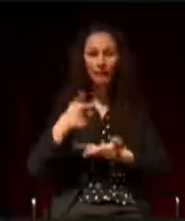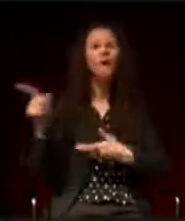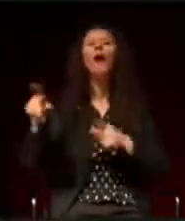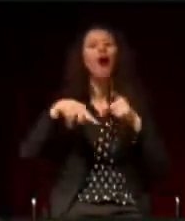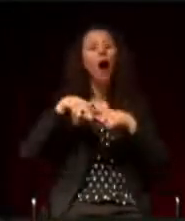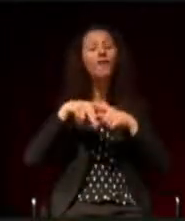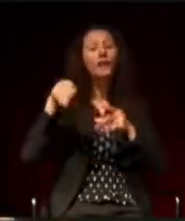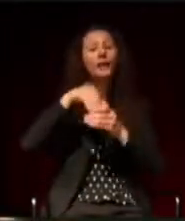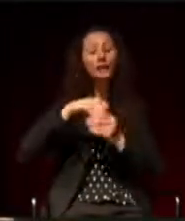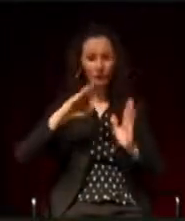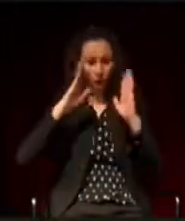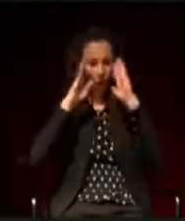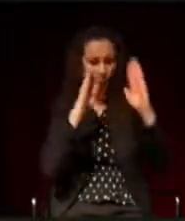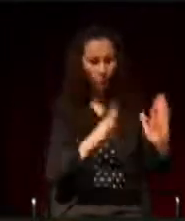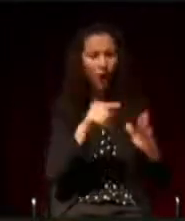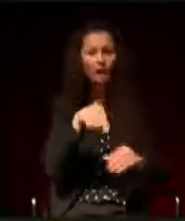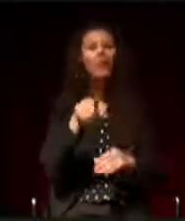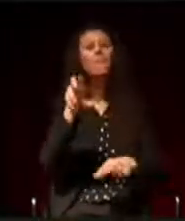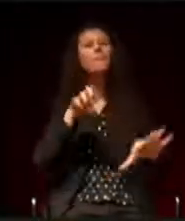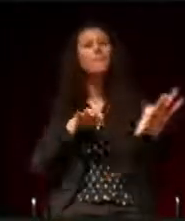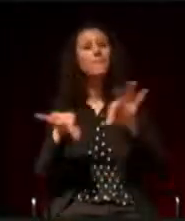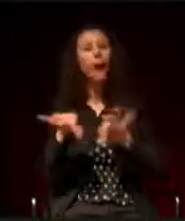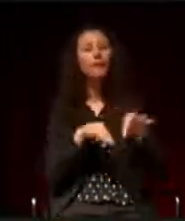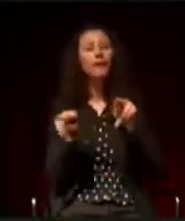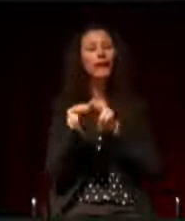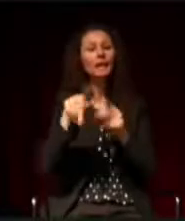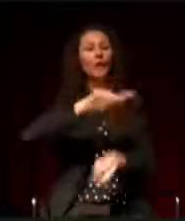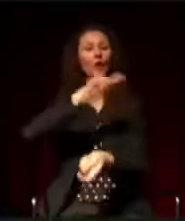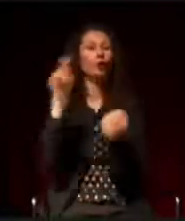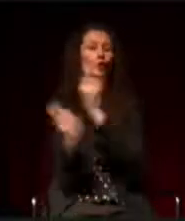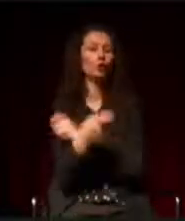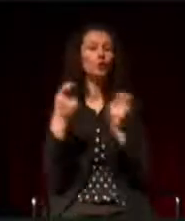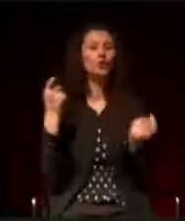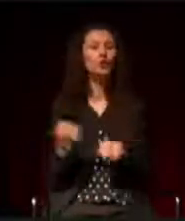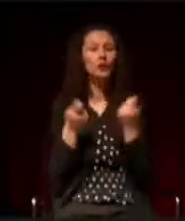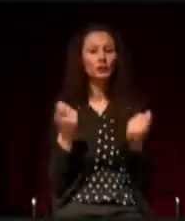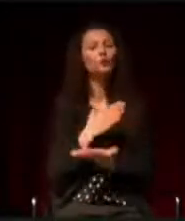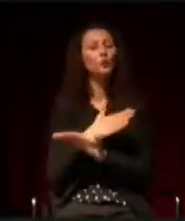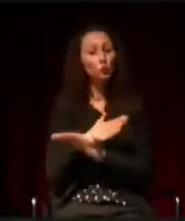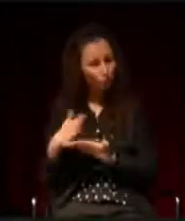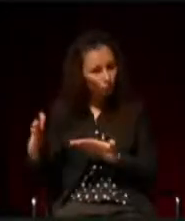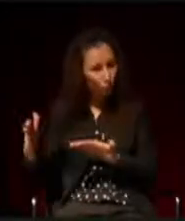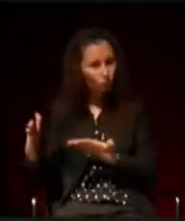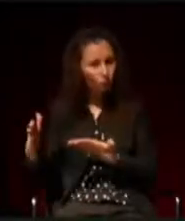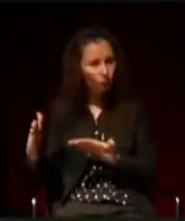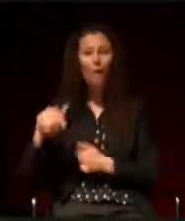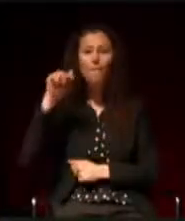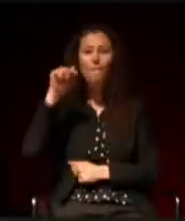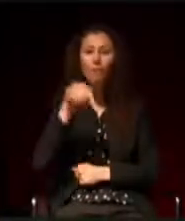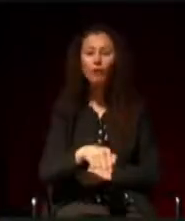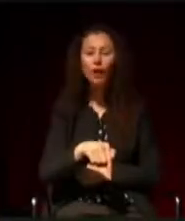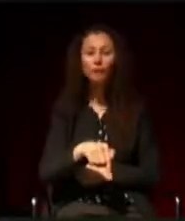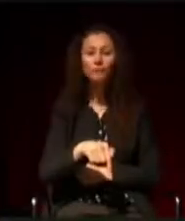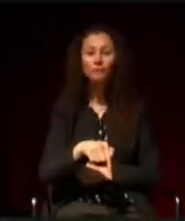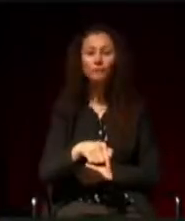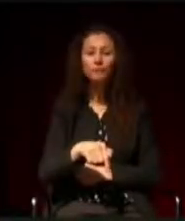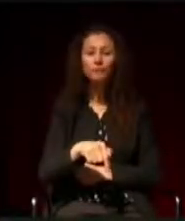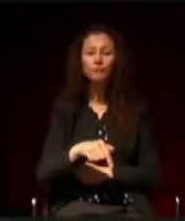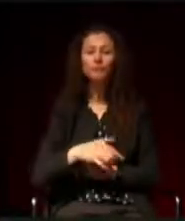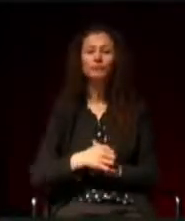afet odaklı kentsel dönüşüm, bir de planlı kentsel dönüşüm çalışmalarını sürdürüyoruz. Burada